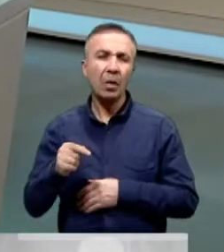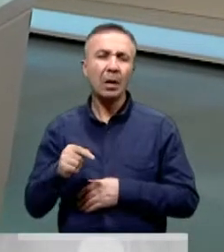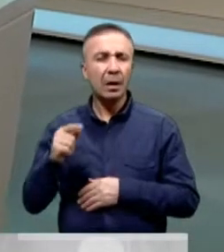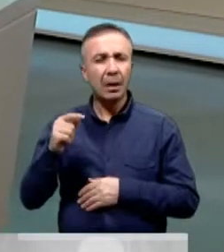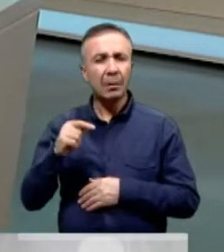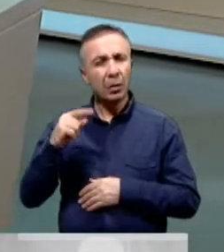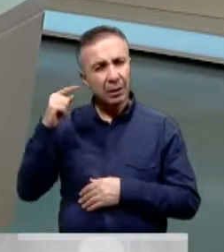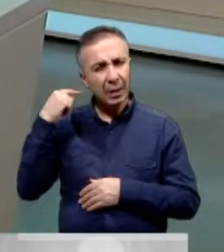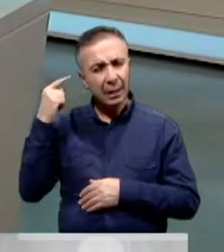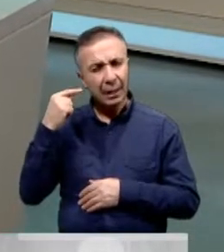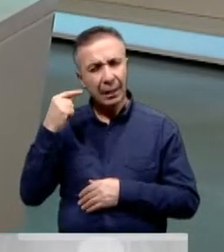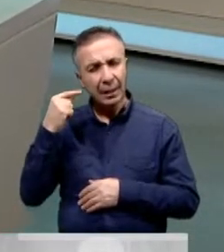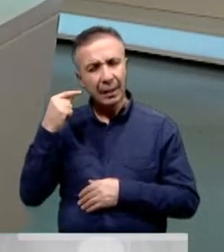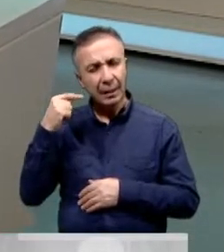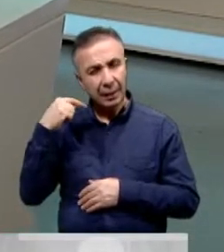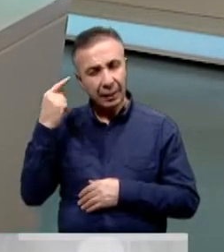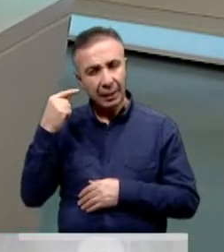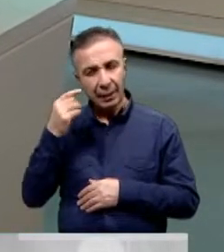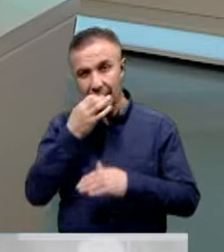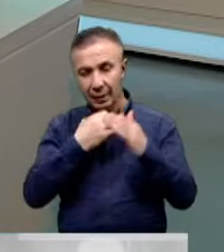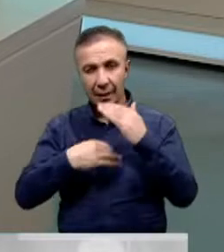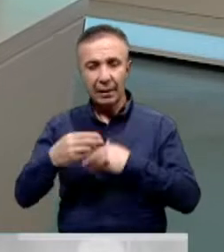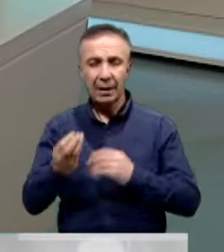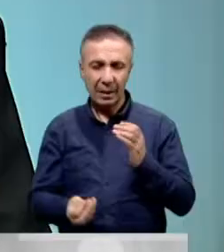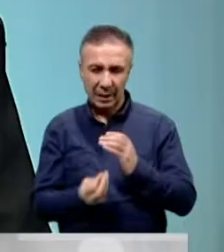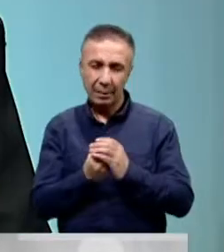şey imsak vaktini takip eden